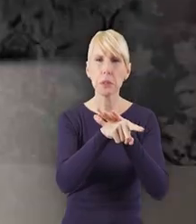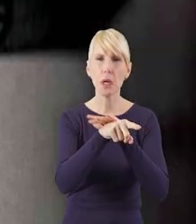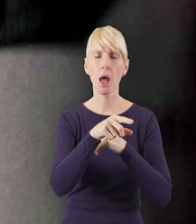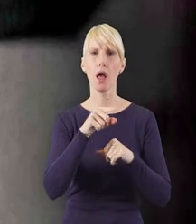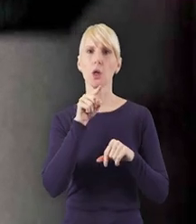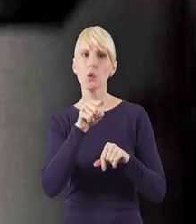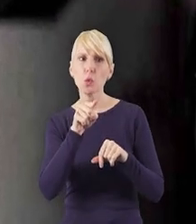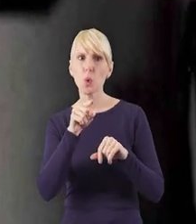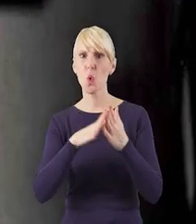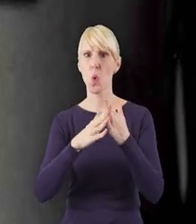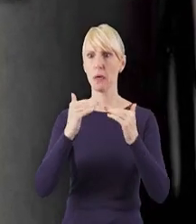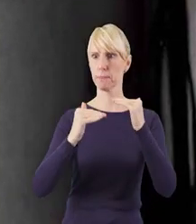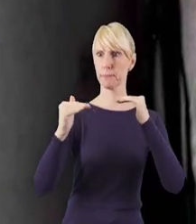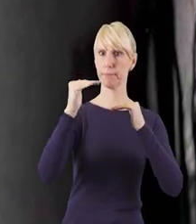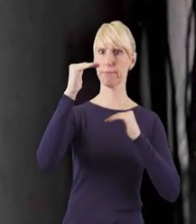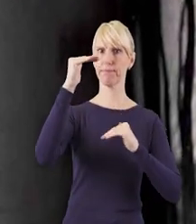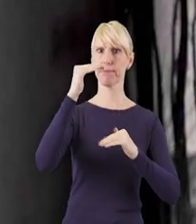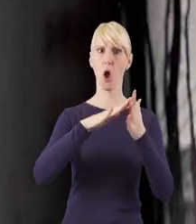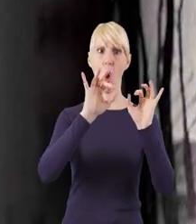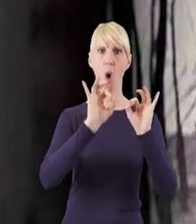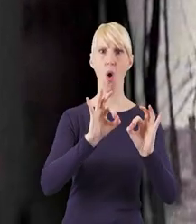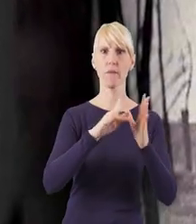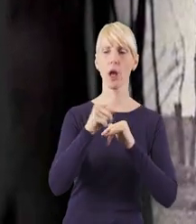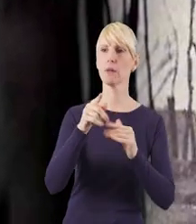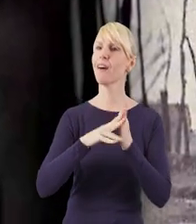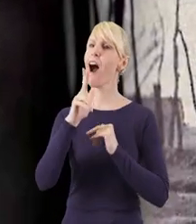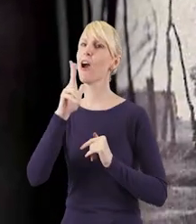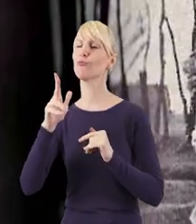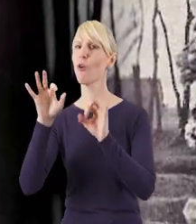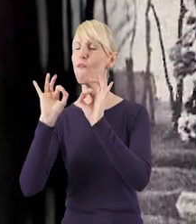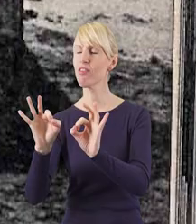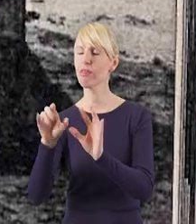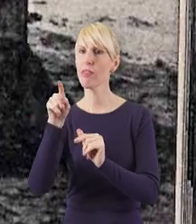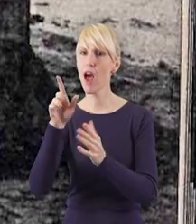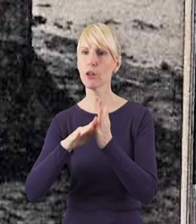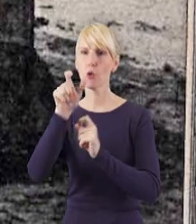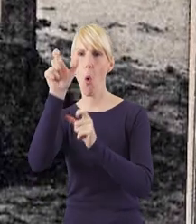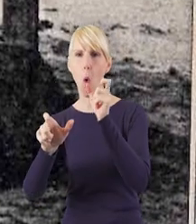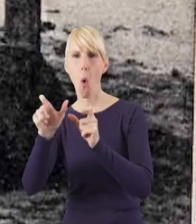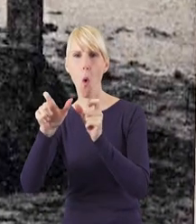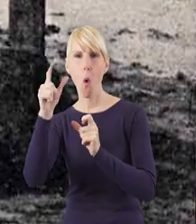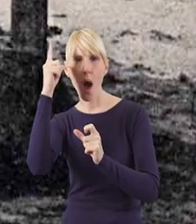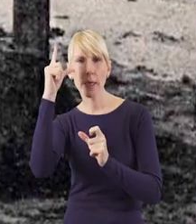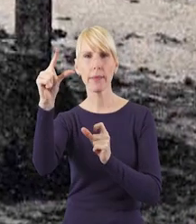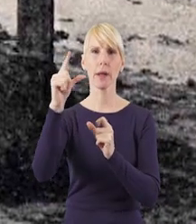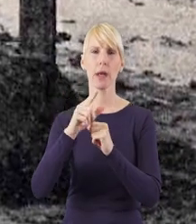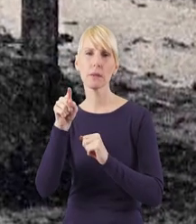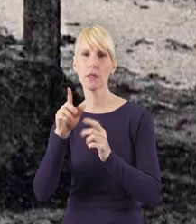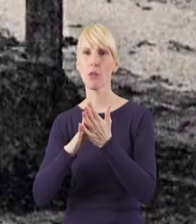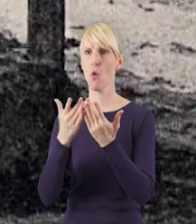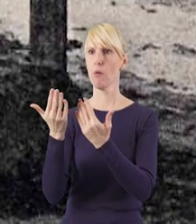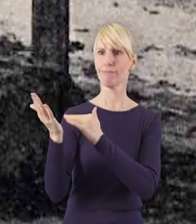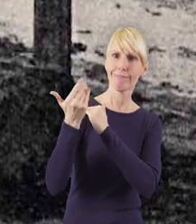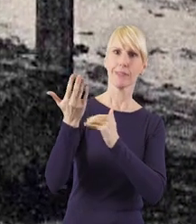Celowo zawyżano liczbę ofiar, obarczając winą polską inteligencję, rzekomo nawołującą do